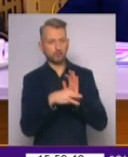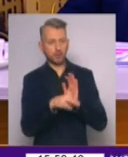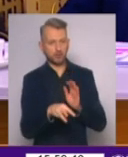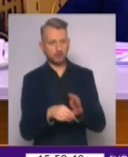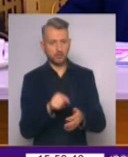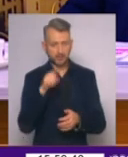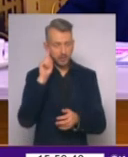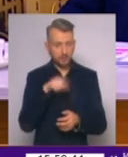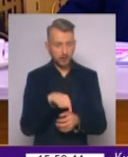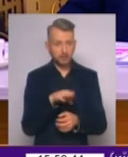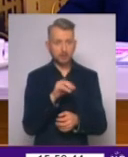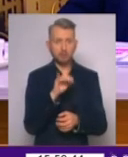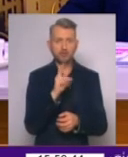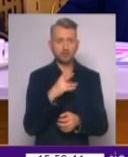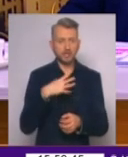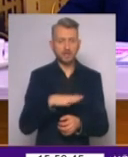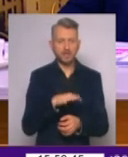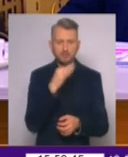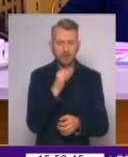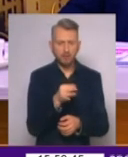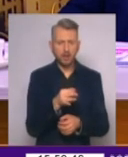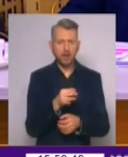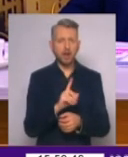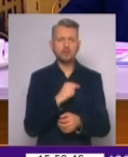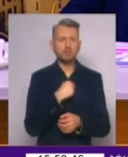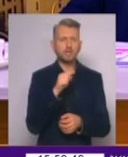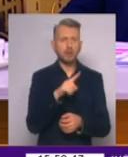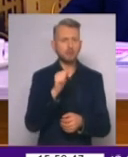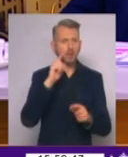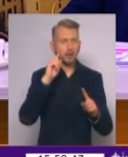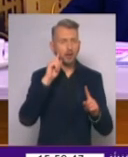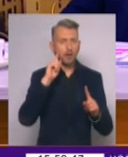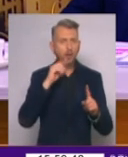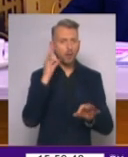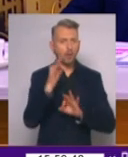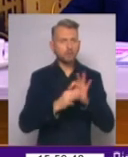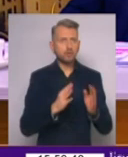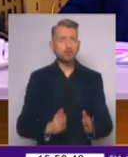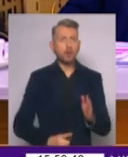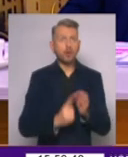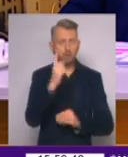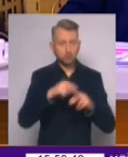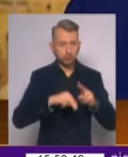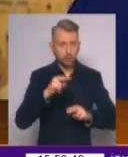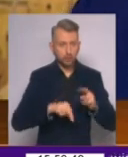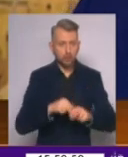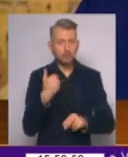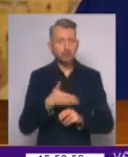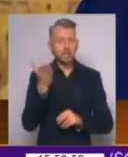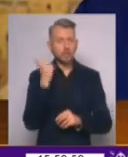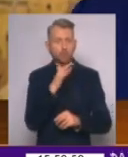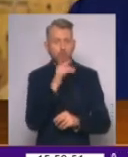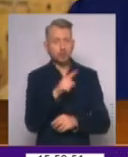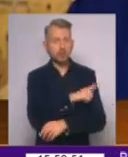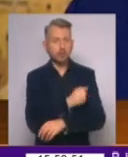Ви знаєте, табачник тебе там каже, а скажіть, будь ласка, а що ми там за космічний корабель такий суперсучасний будуємо? Тому що вже на той момент на ту